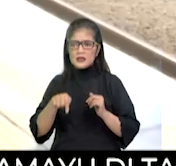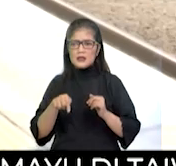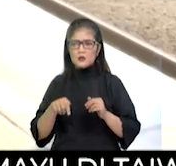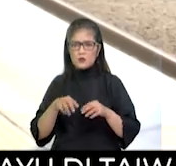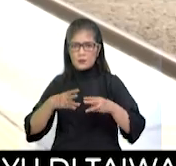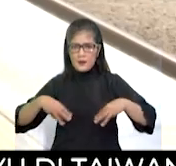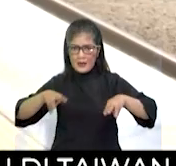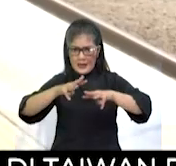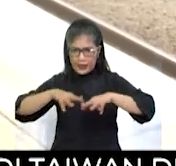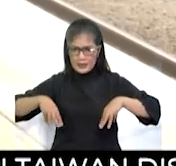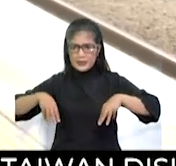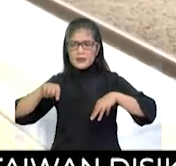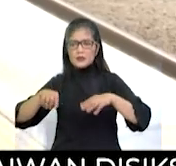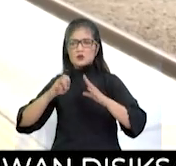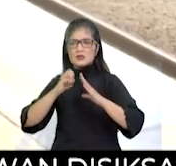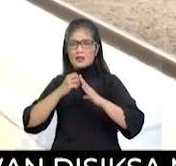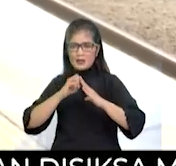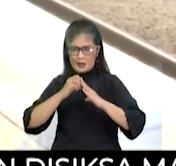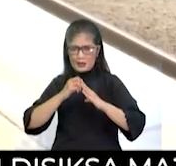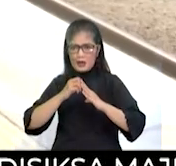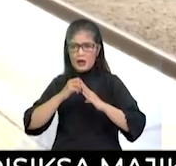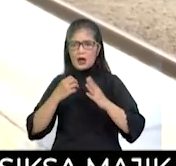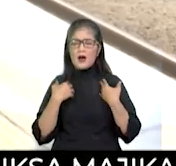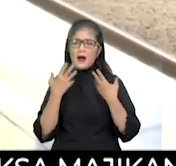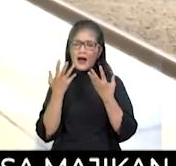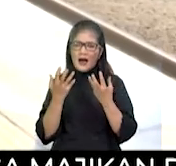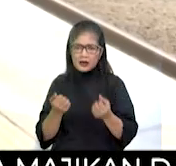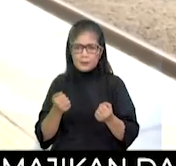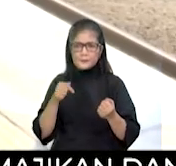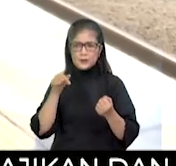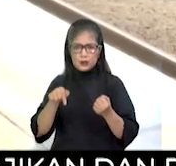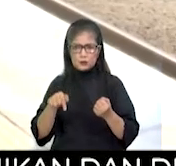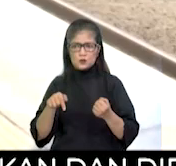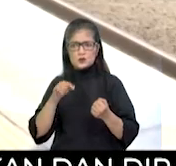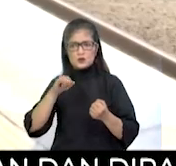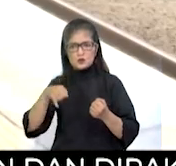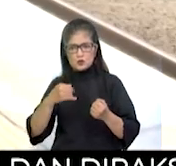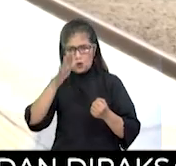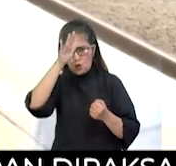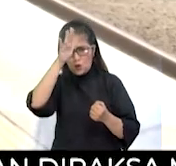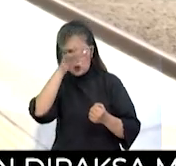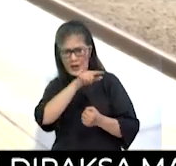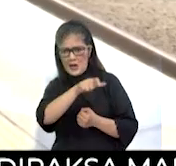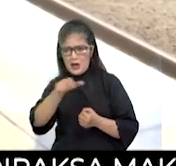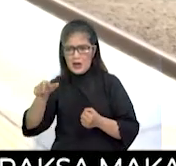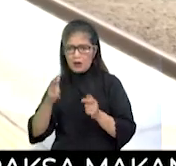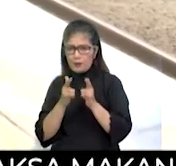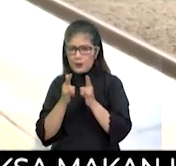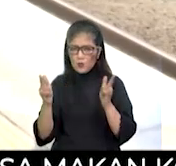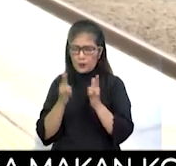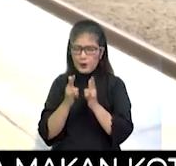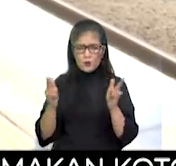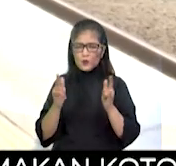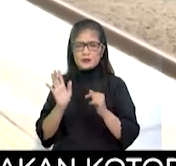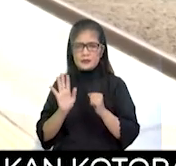dan juga Jatinegara sehingga diharapkan dapat menghindari atau mengurangi kepadatan yang ada di stasiun